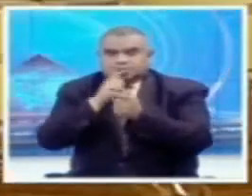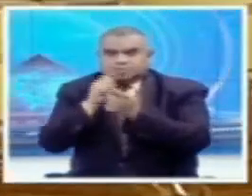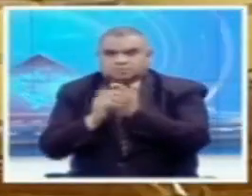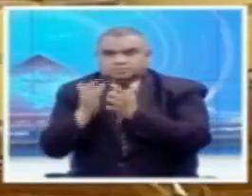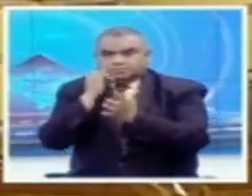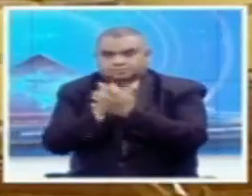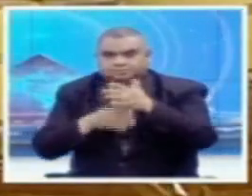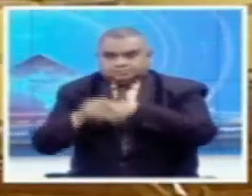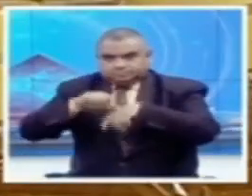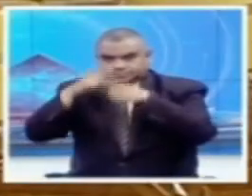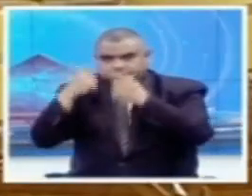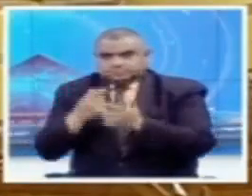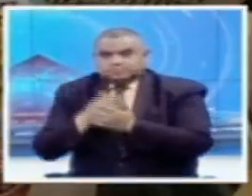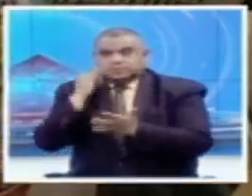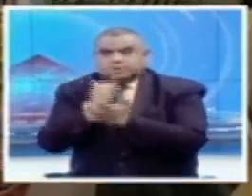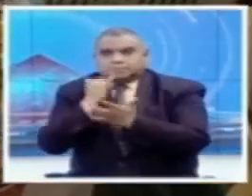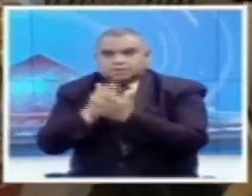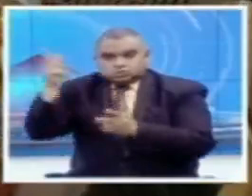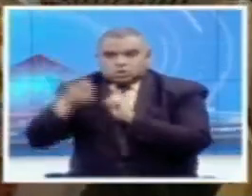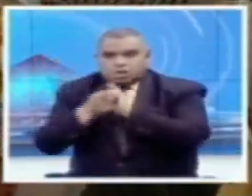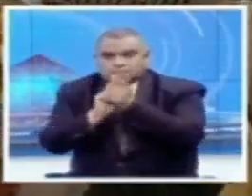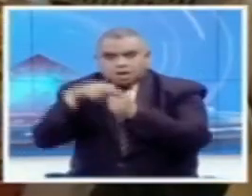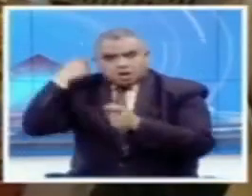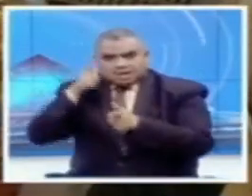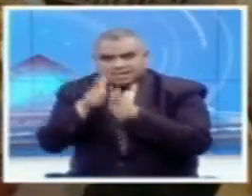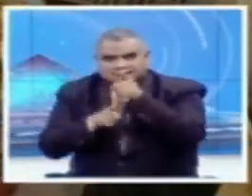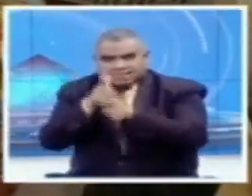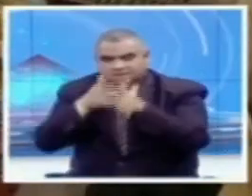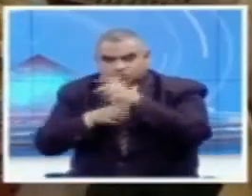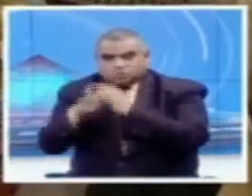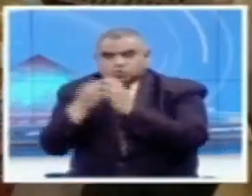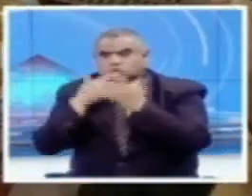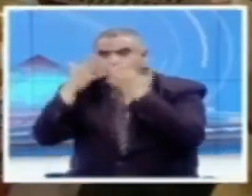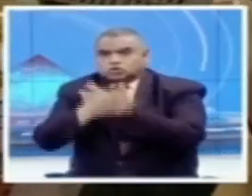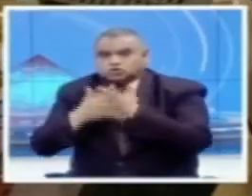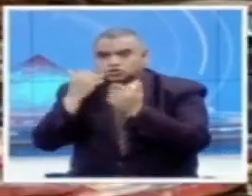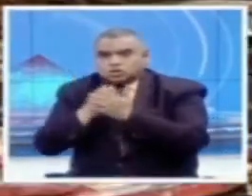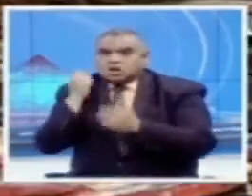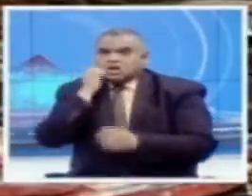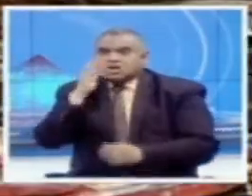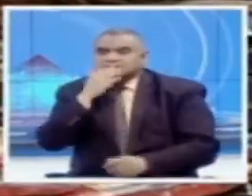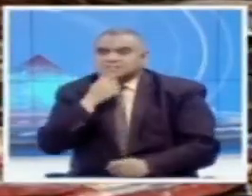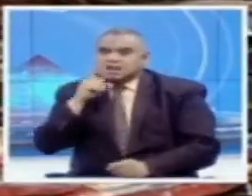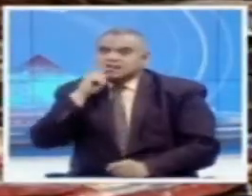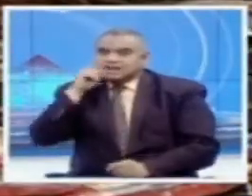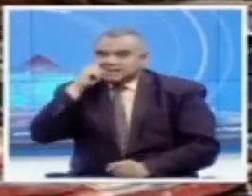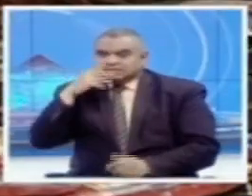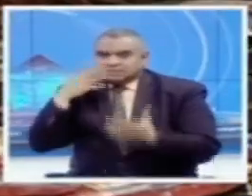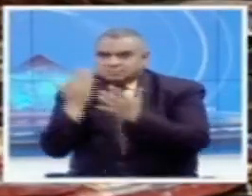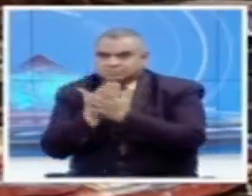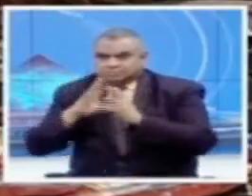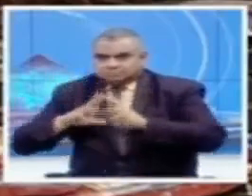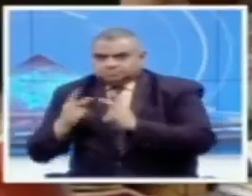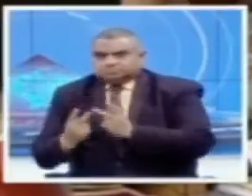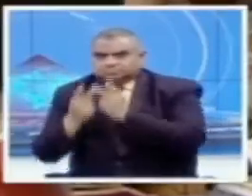ضد الغلاء والذي تنظم الهيئه الوطنيه للاعلام بالتعاون مع شركه الصالحيه للاستثمار والتنميه بالقرب